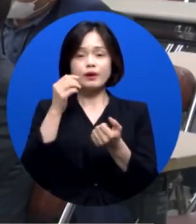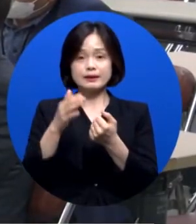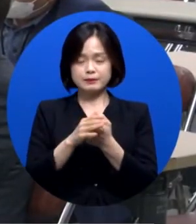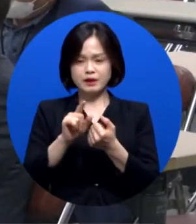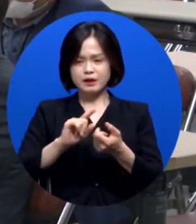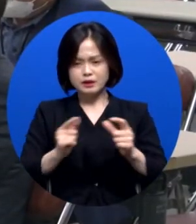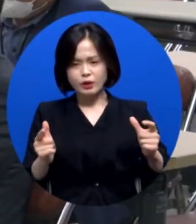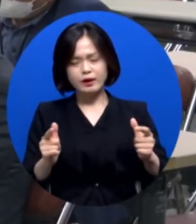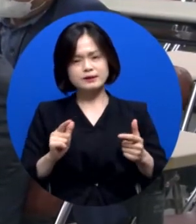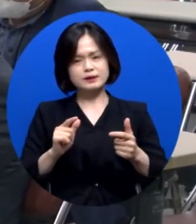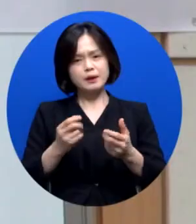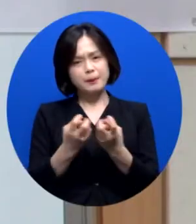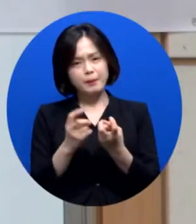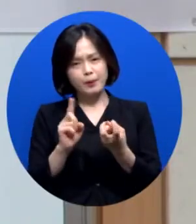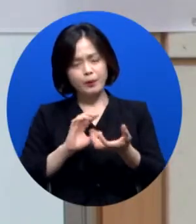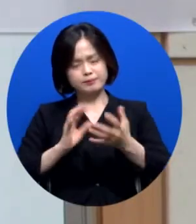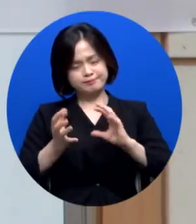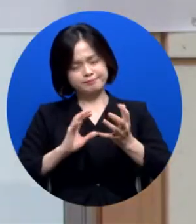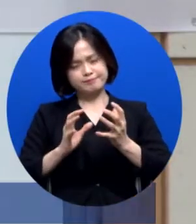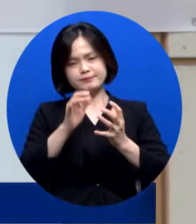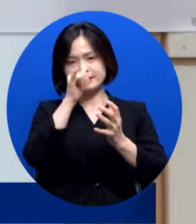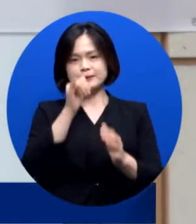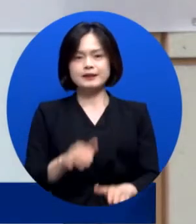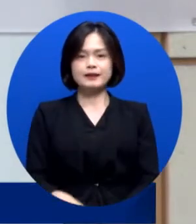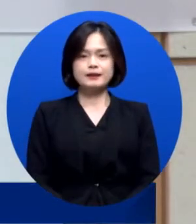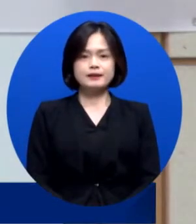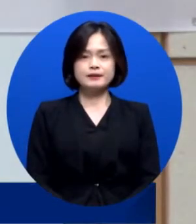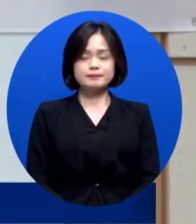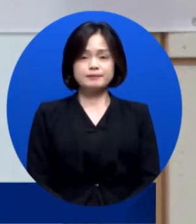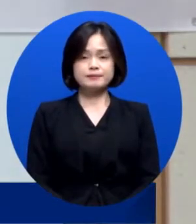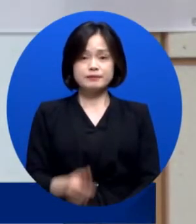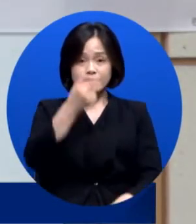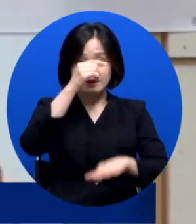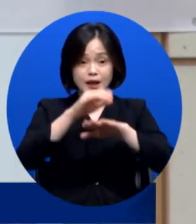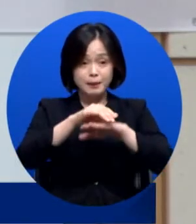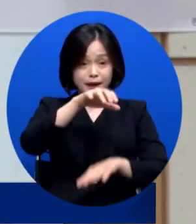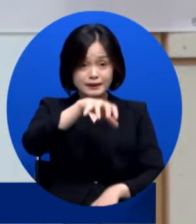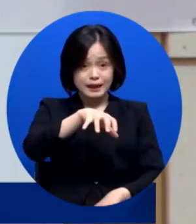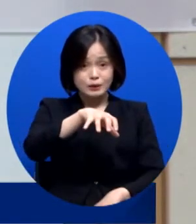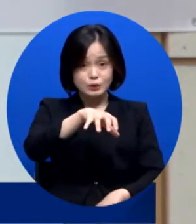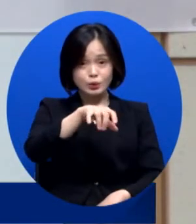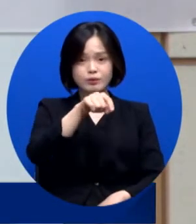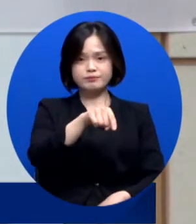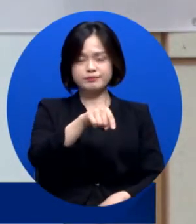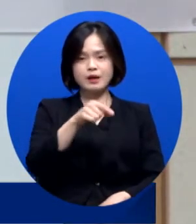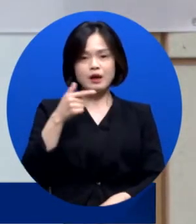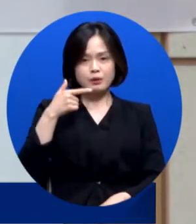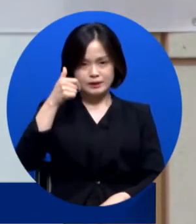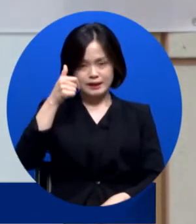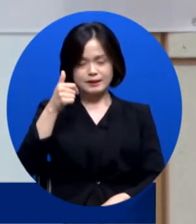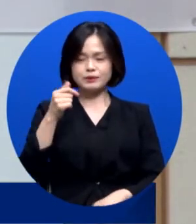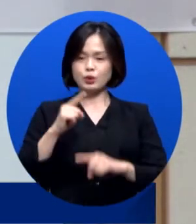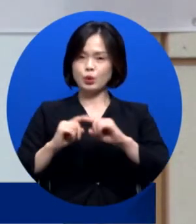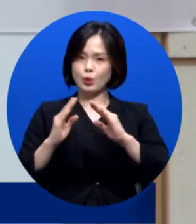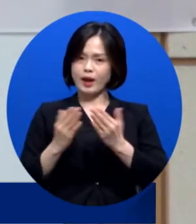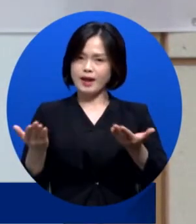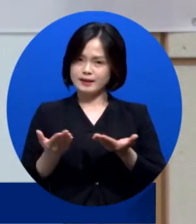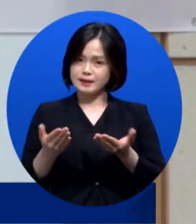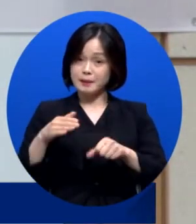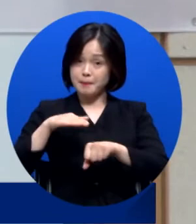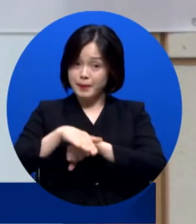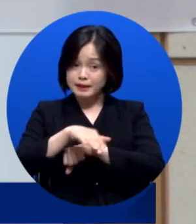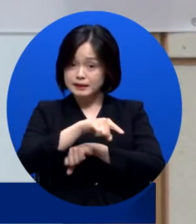필요성이 언급됐습니다. 단순히 장소의 문제로만 끝날 게 아니고 새로운 목회 패러다임을 개척할 수 있는